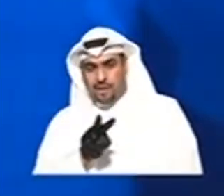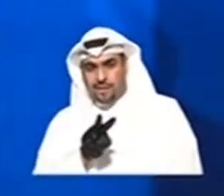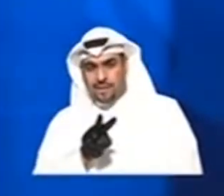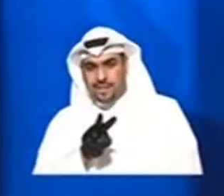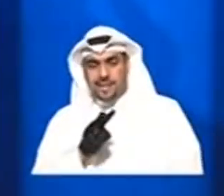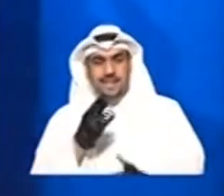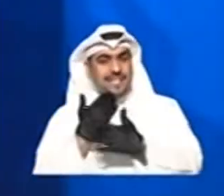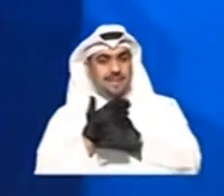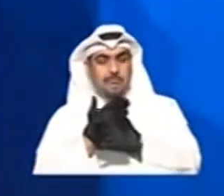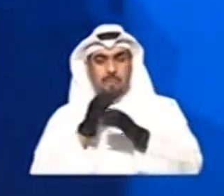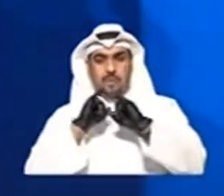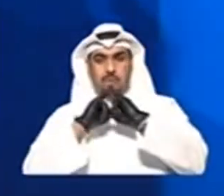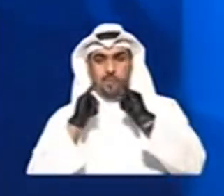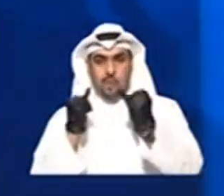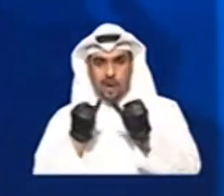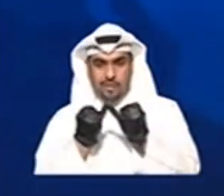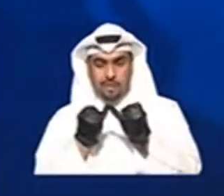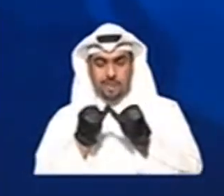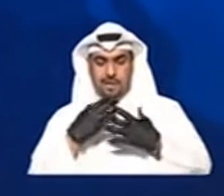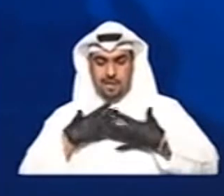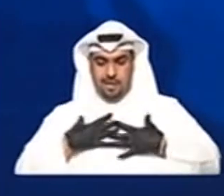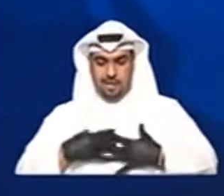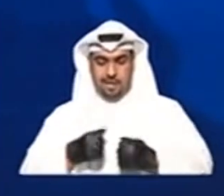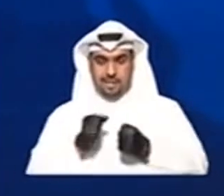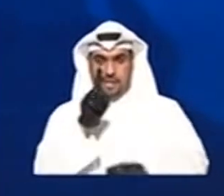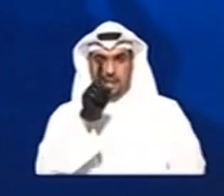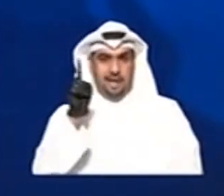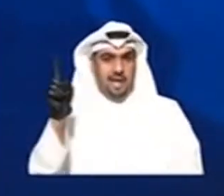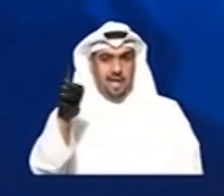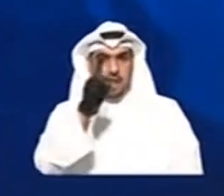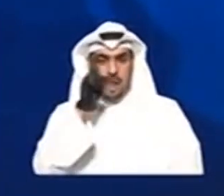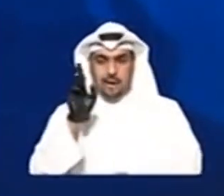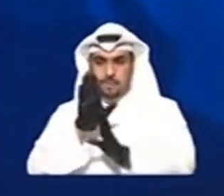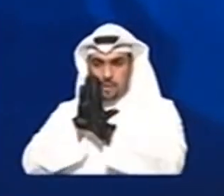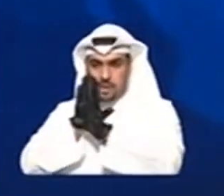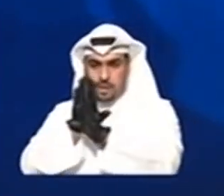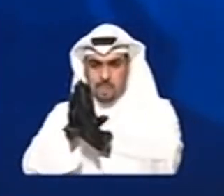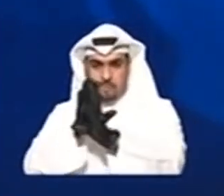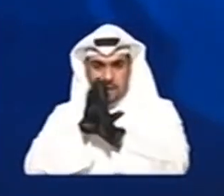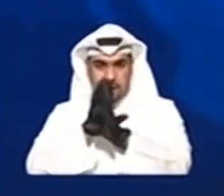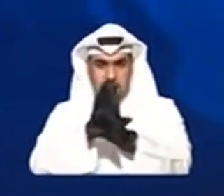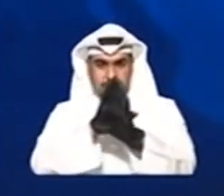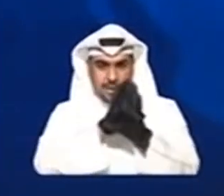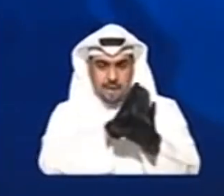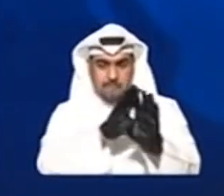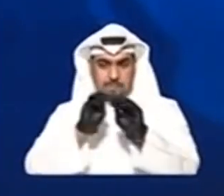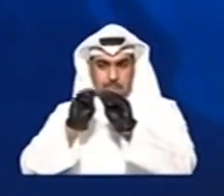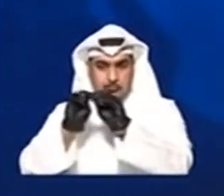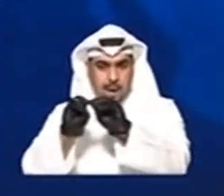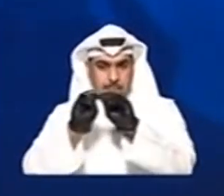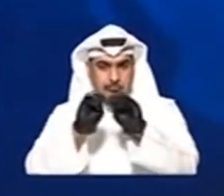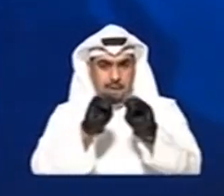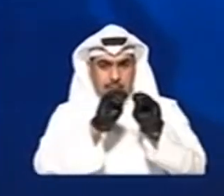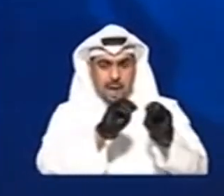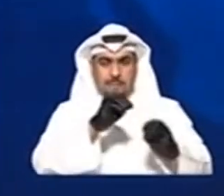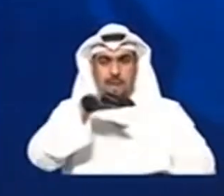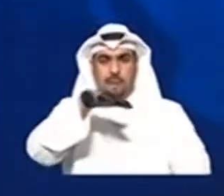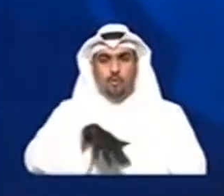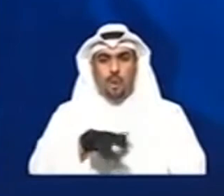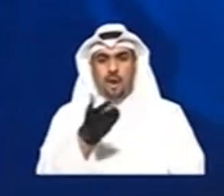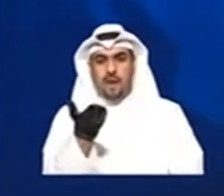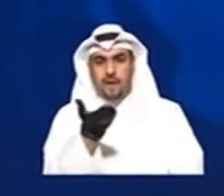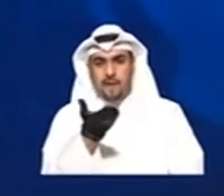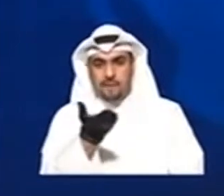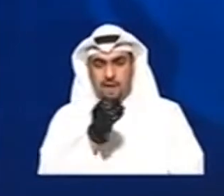التي تبذلها منظمة الصحة العالمية في الاستجابة لتهديدات فيروس كورونا في الدول المحتاجة. وتؤكد